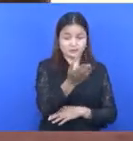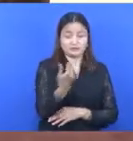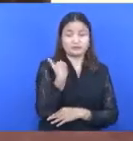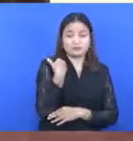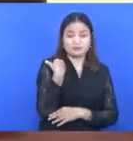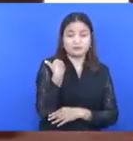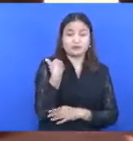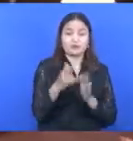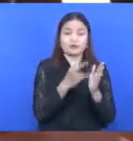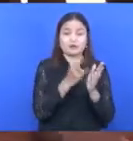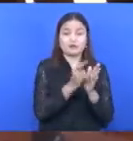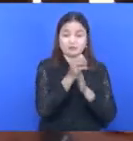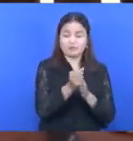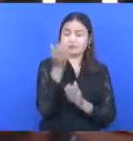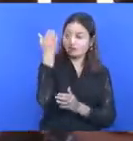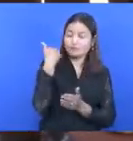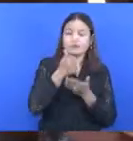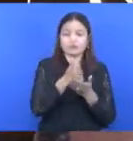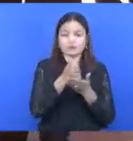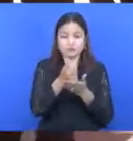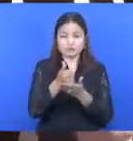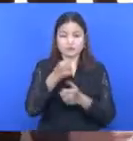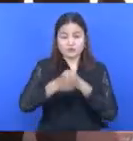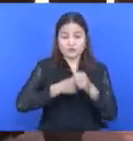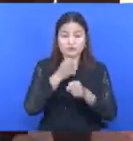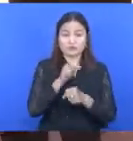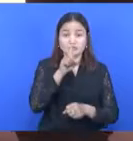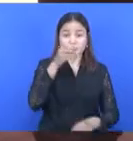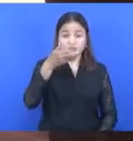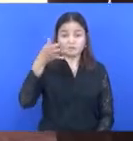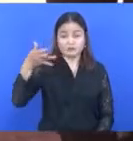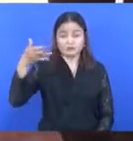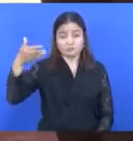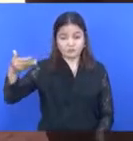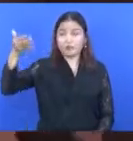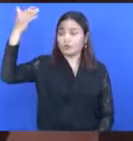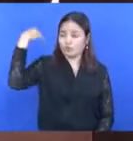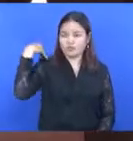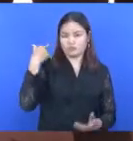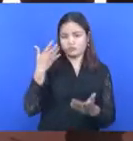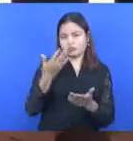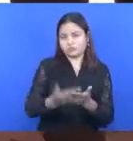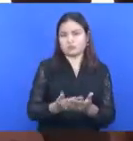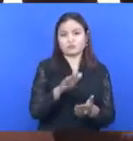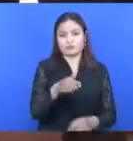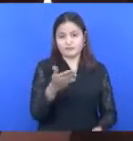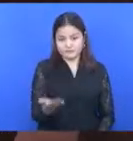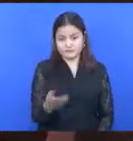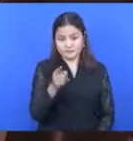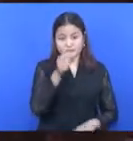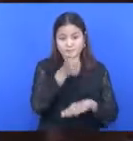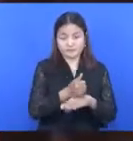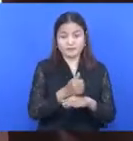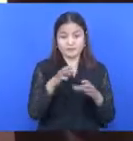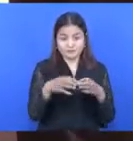ដែលបានជួយយើងទាំងអស់គ្នាតាំងពីឆ្នាំ1979រហូតមកដល់ពេលនេះដោយក្នុងនោះគណបកប្រជាជនកម្ពុជាក្នុងឃុំ